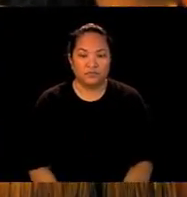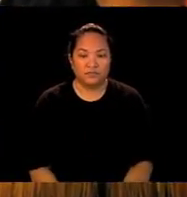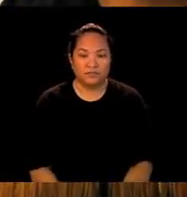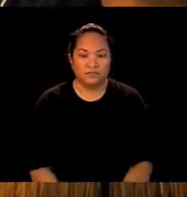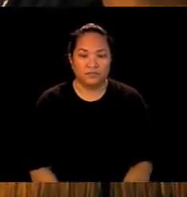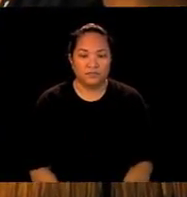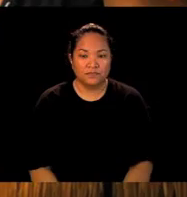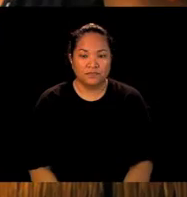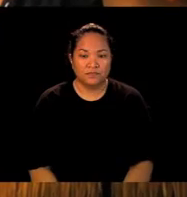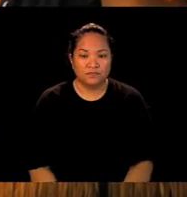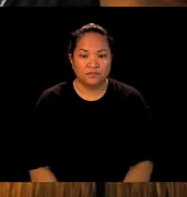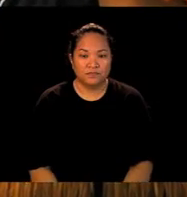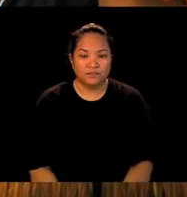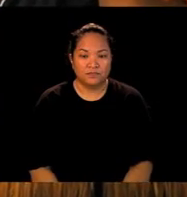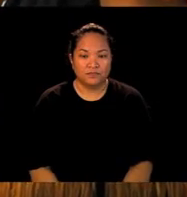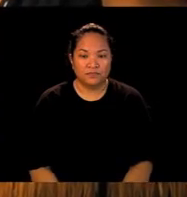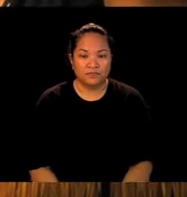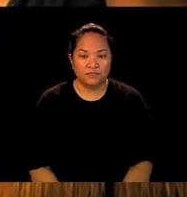ehenon